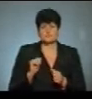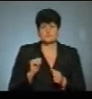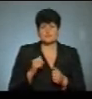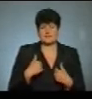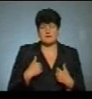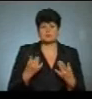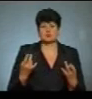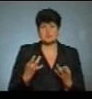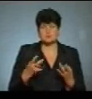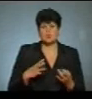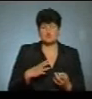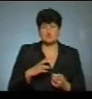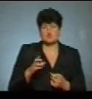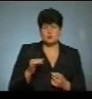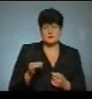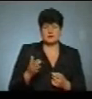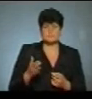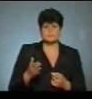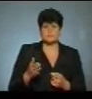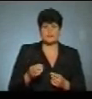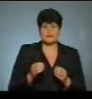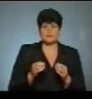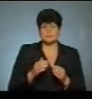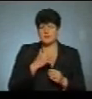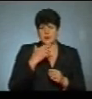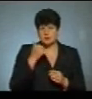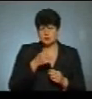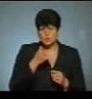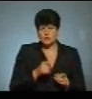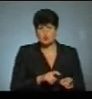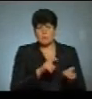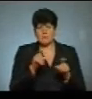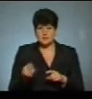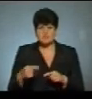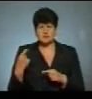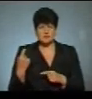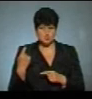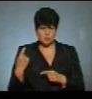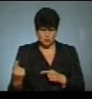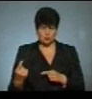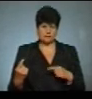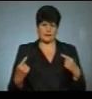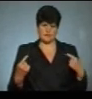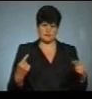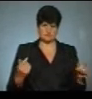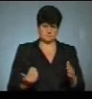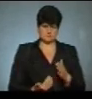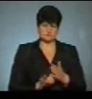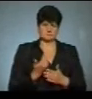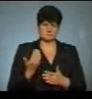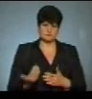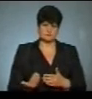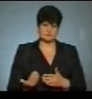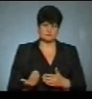нам би потрібно би було як суспільству десятиліття, щоб перейти з одних рамок на ці інноваційні